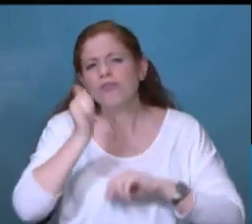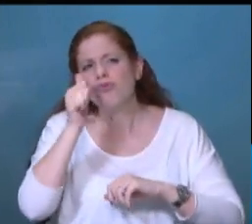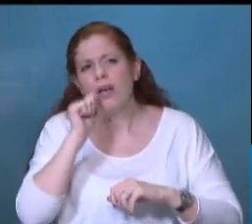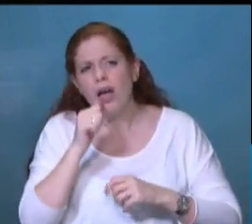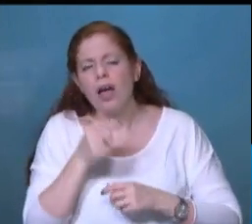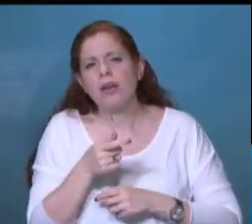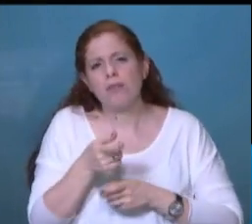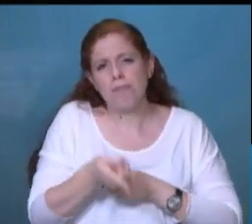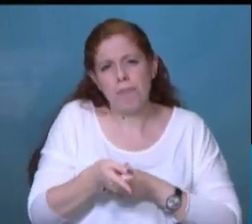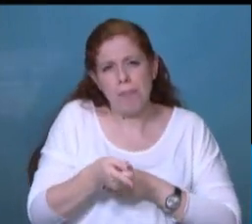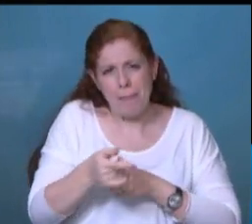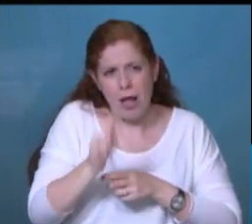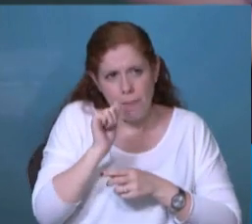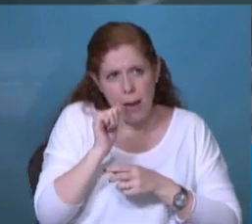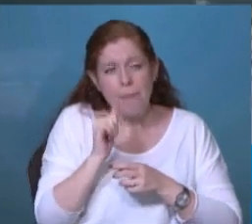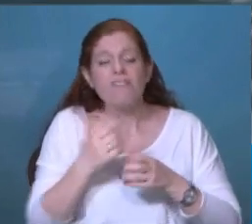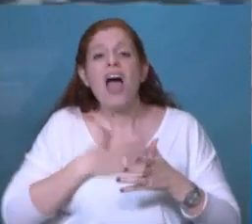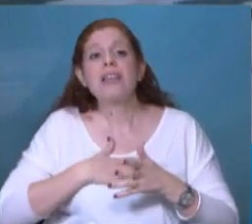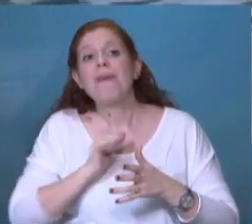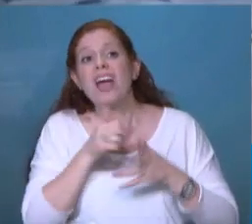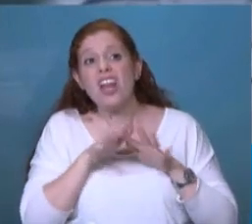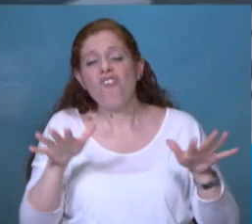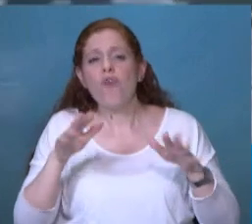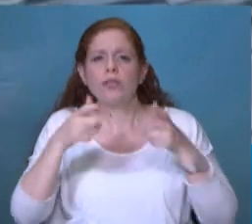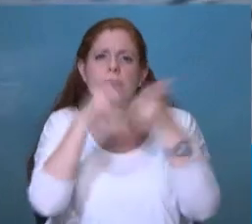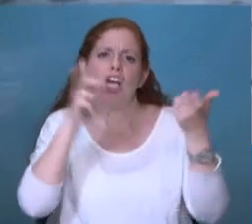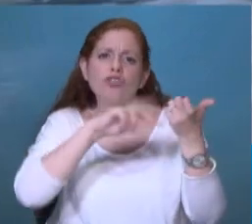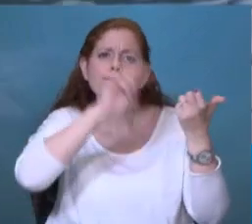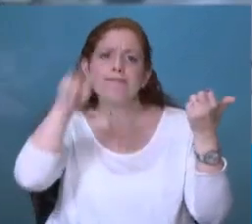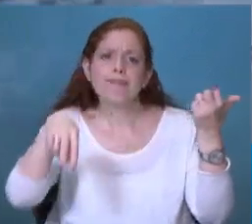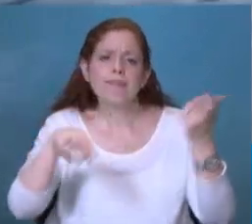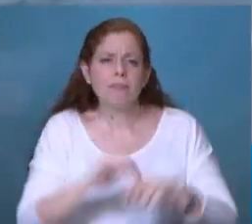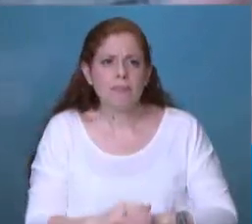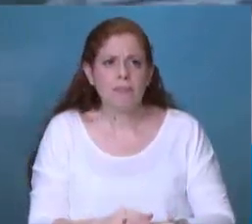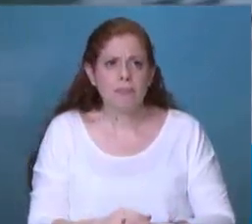לתעלה, והתחביב הנפוץ ביותר, קפיצה מגשרים.